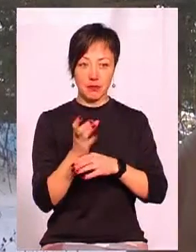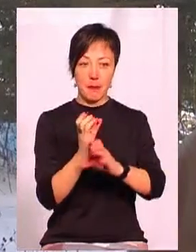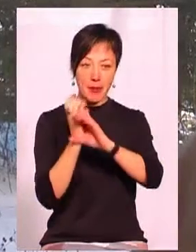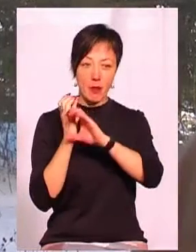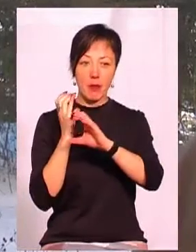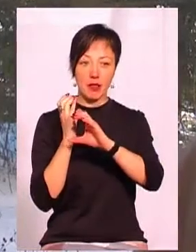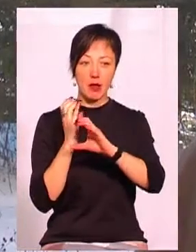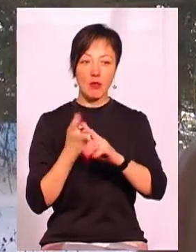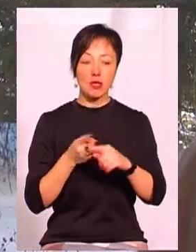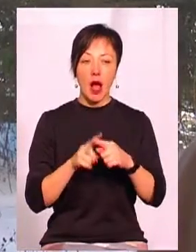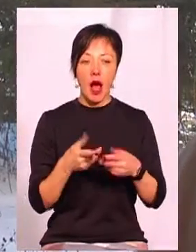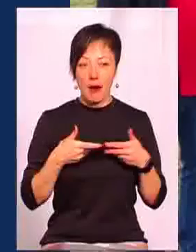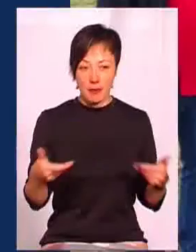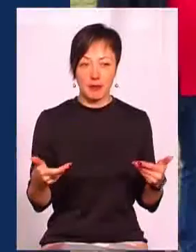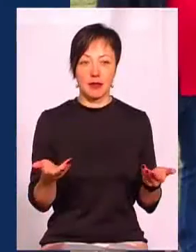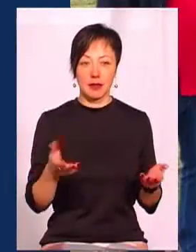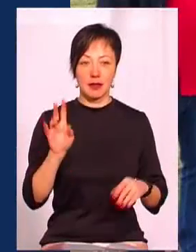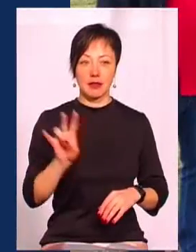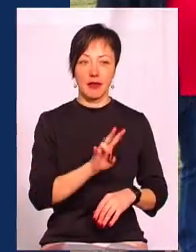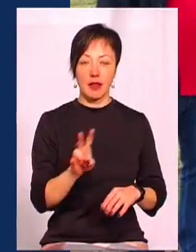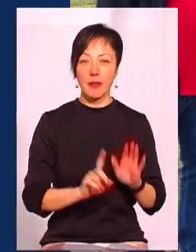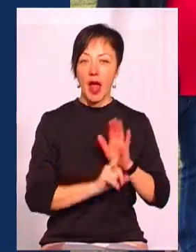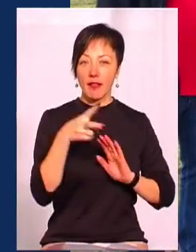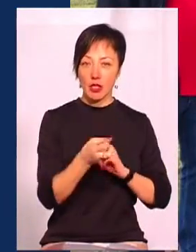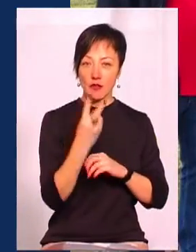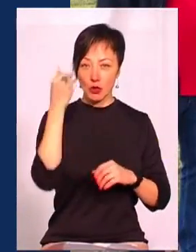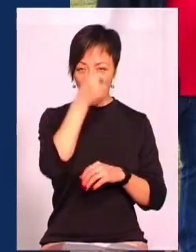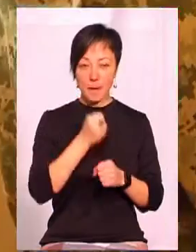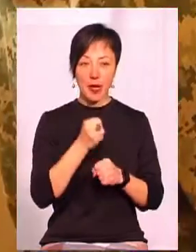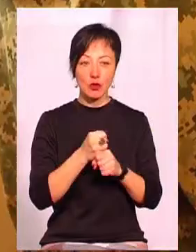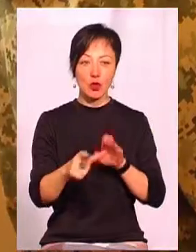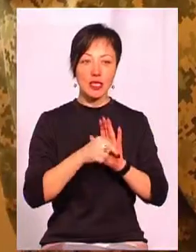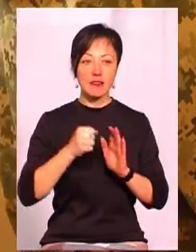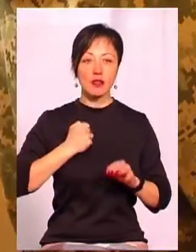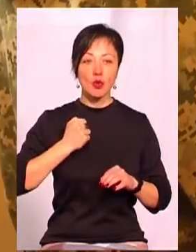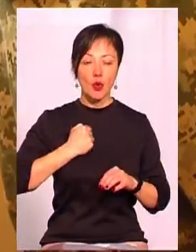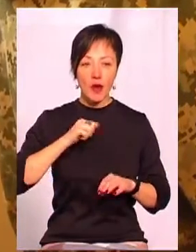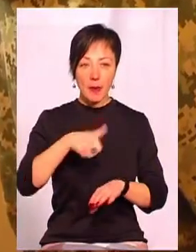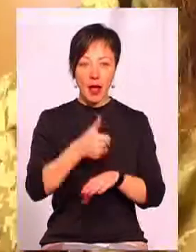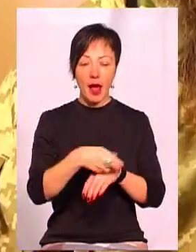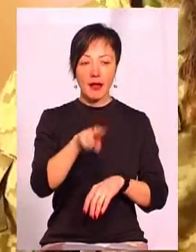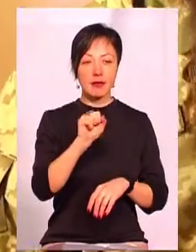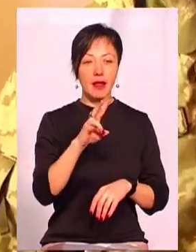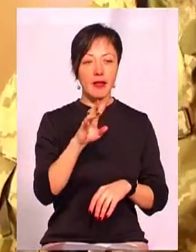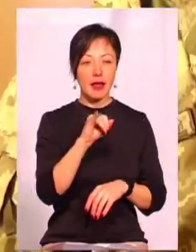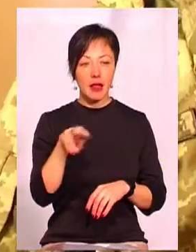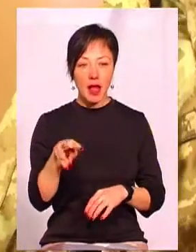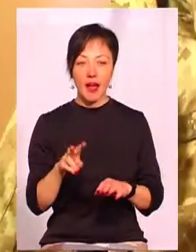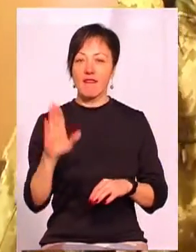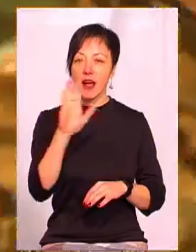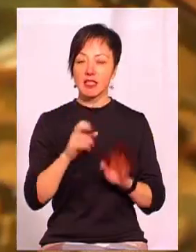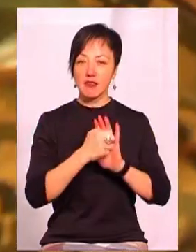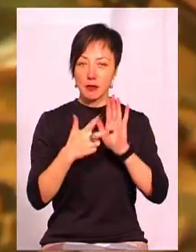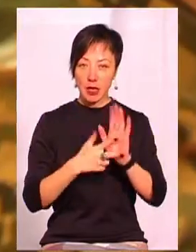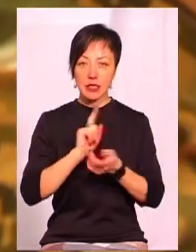обстріл, а ми святимо. З 2012 року працює з військовими архімандрит Даниїл Тарнавський. З вересня 18-го